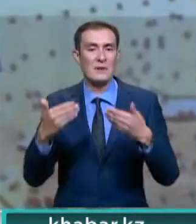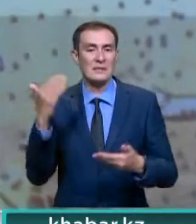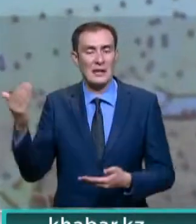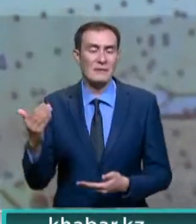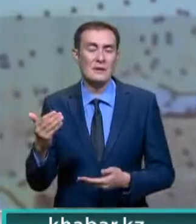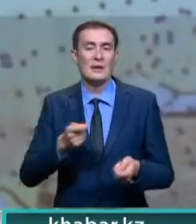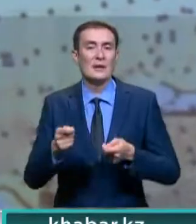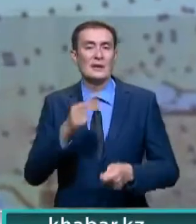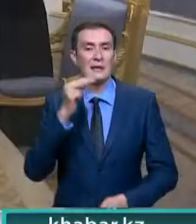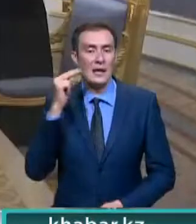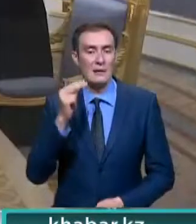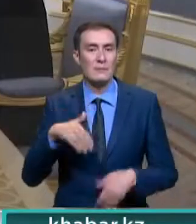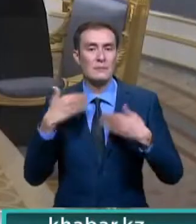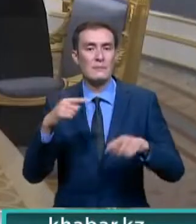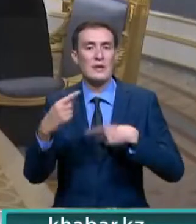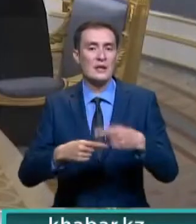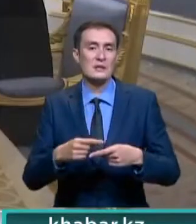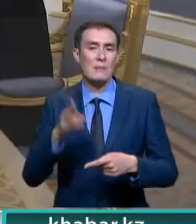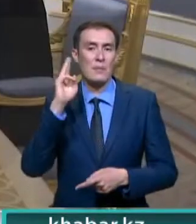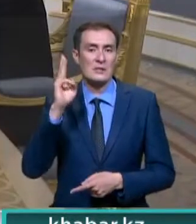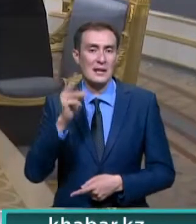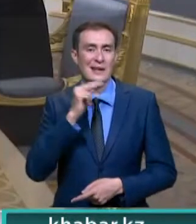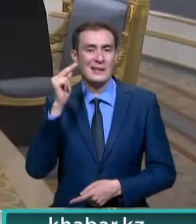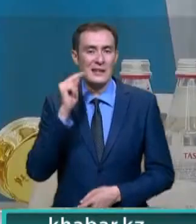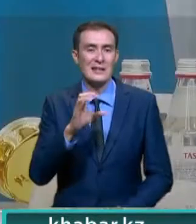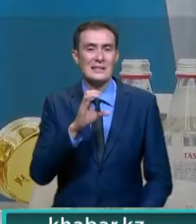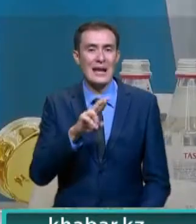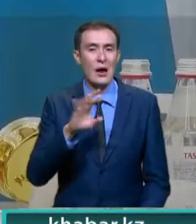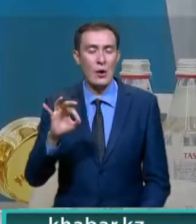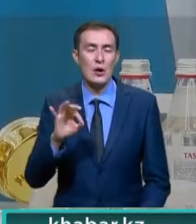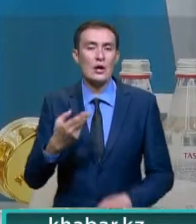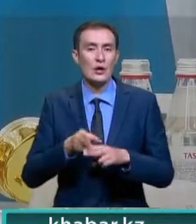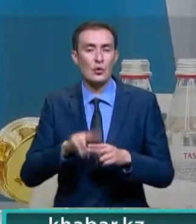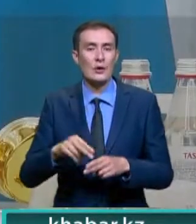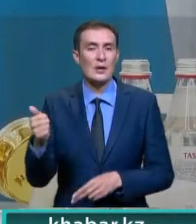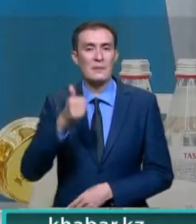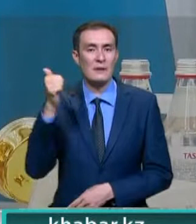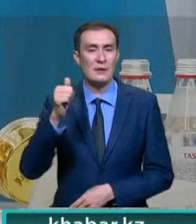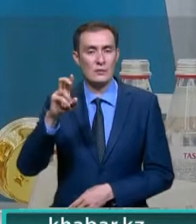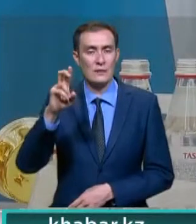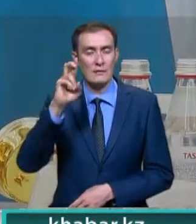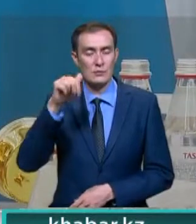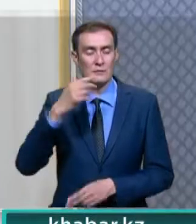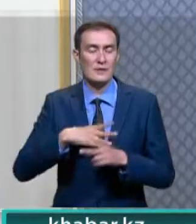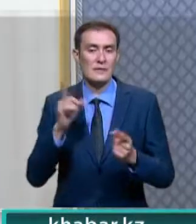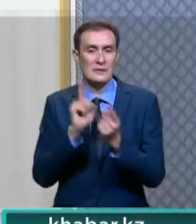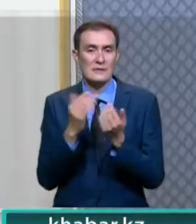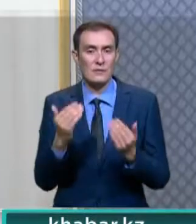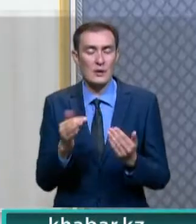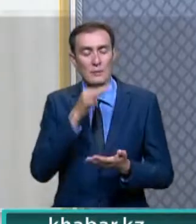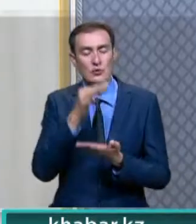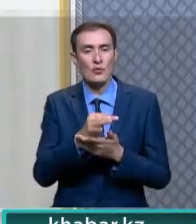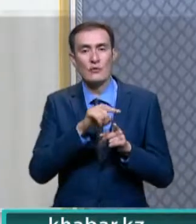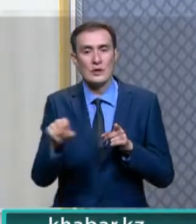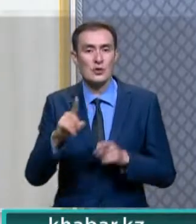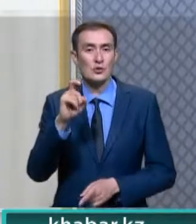Цзиньпина. Свои пожелания он передал через посла КНР Чана Сяо, которого Елбасы принял сегодня. Первый президент подчеркнул, что